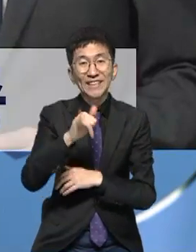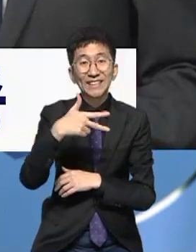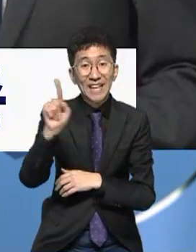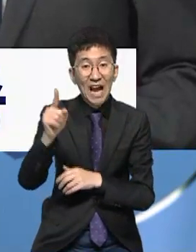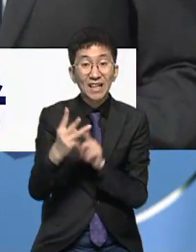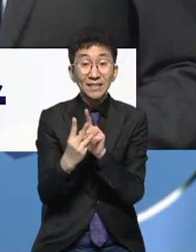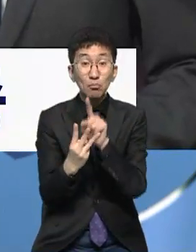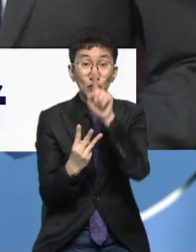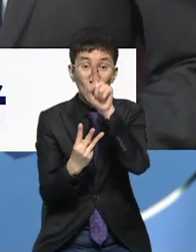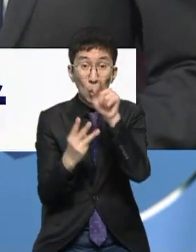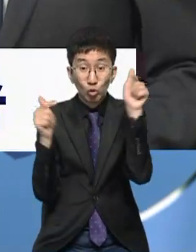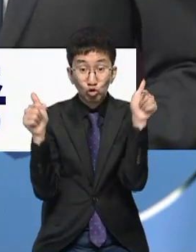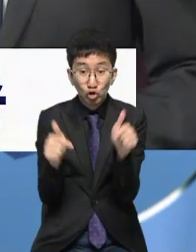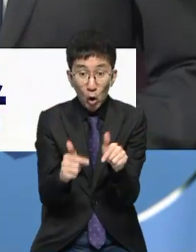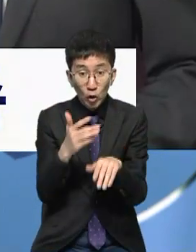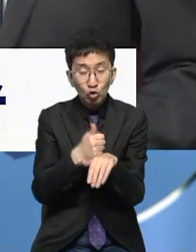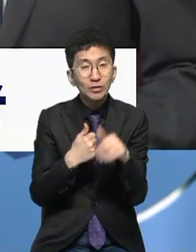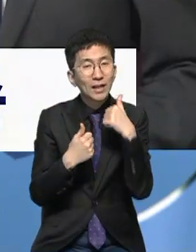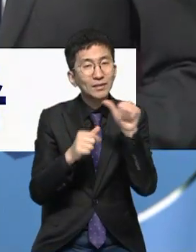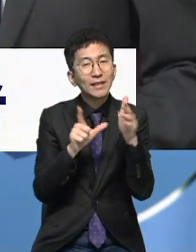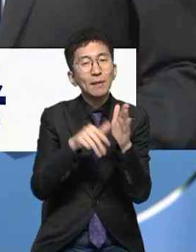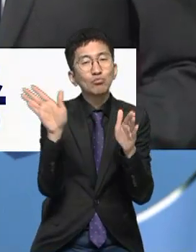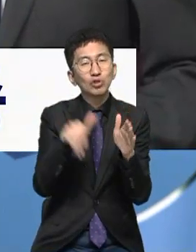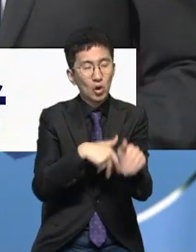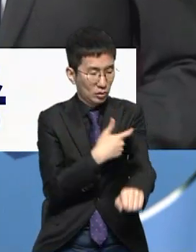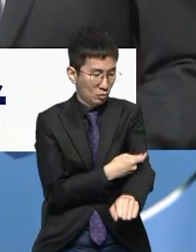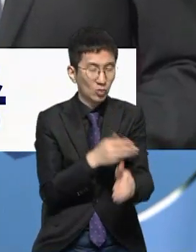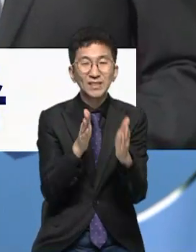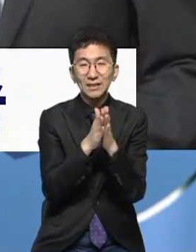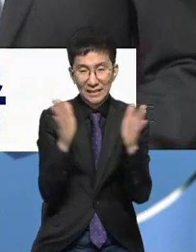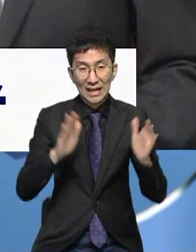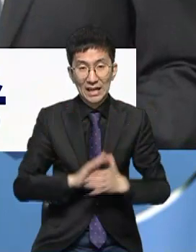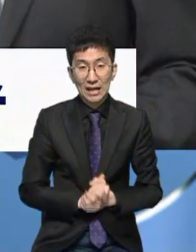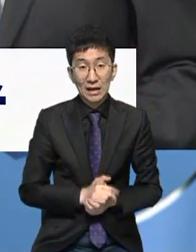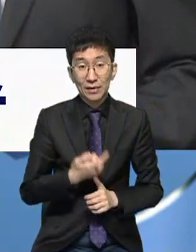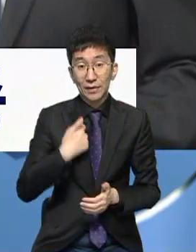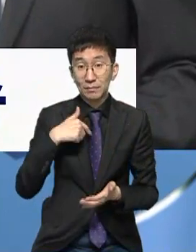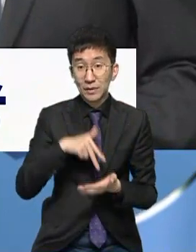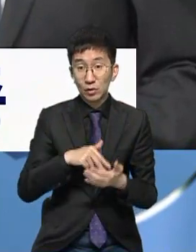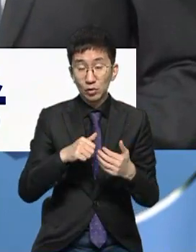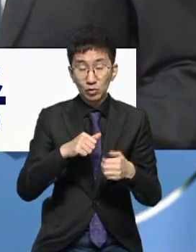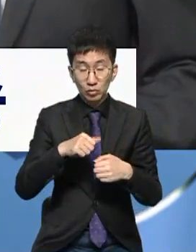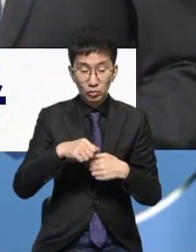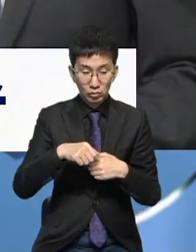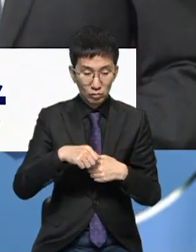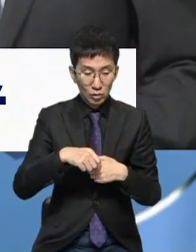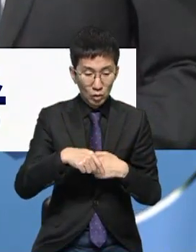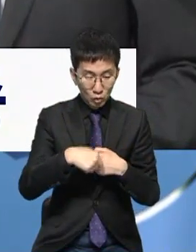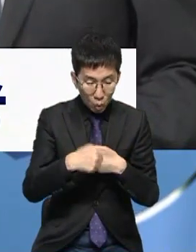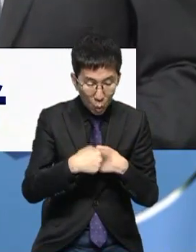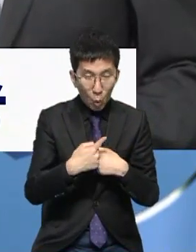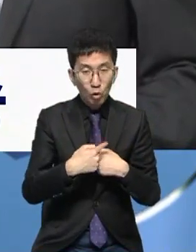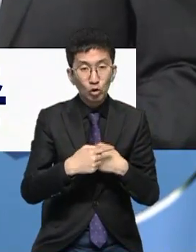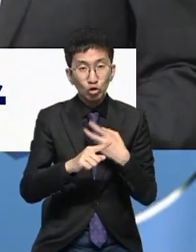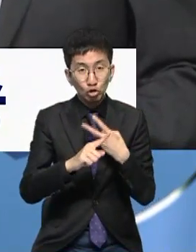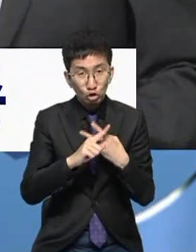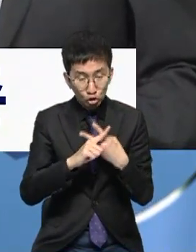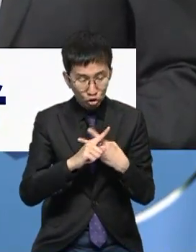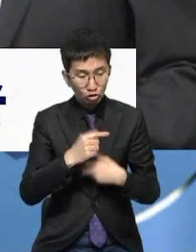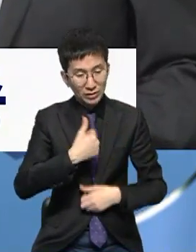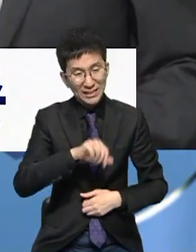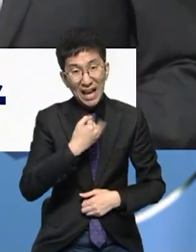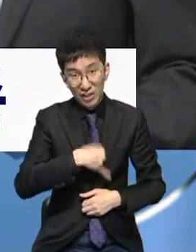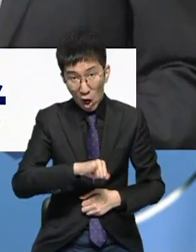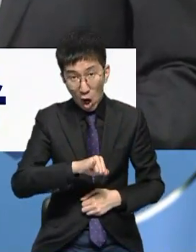난 뒤에야 5살부터 접종할 수 있게 했습니다. 저도 이곳에서 초등학생, 중학생 아이들 백신 접종을 모두